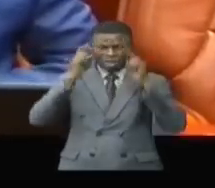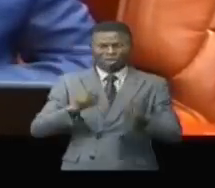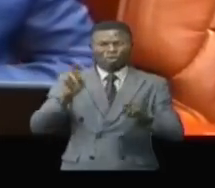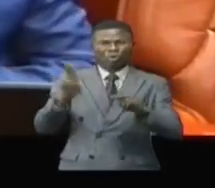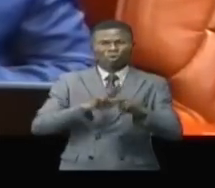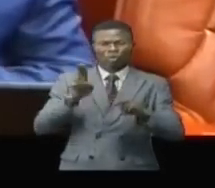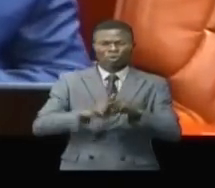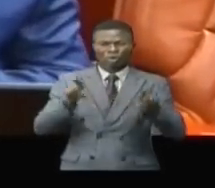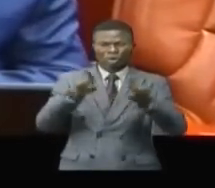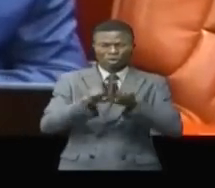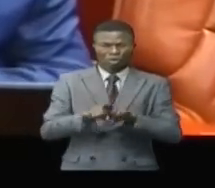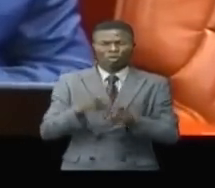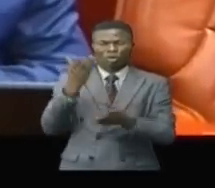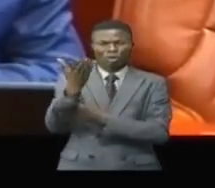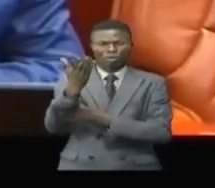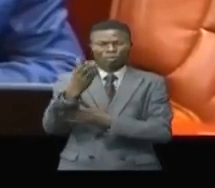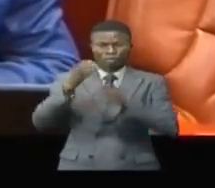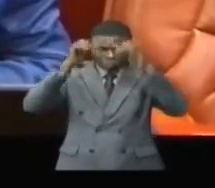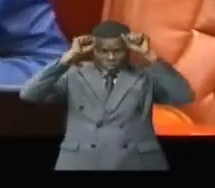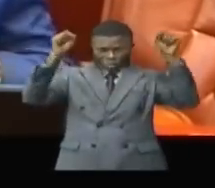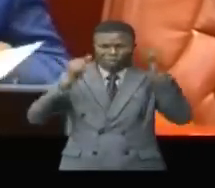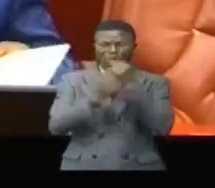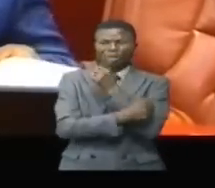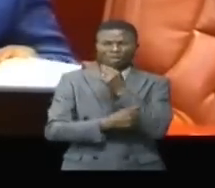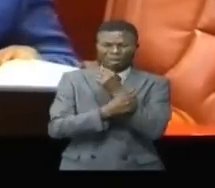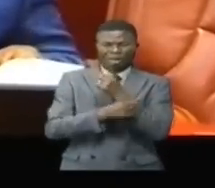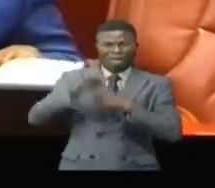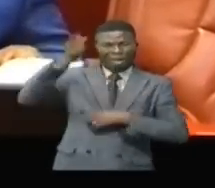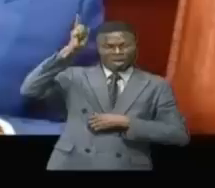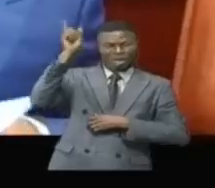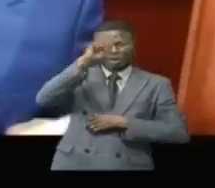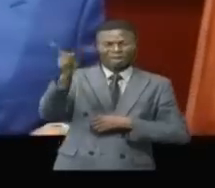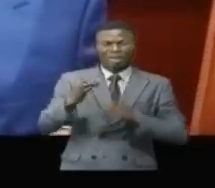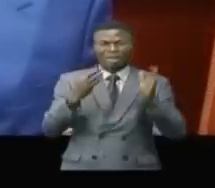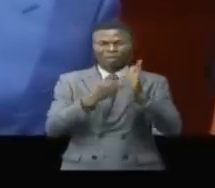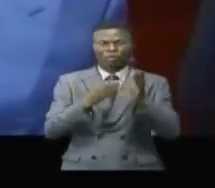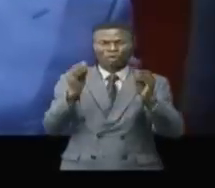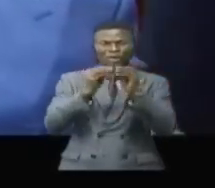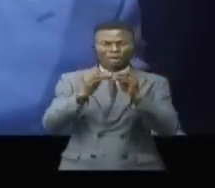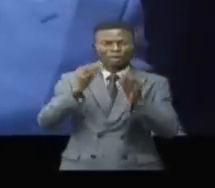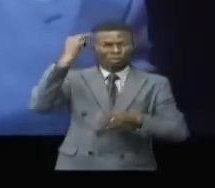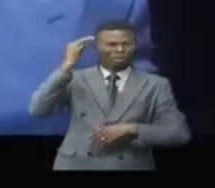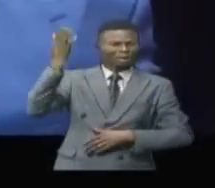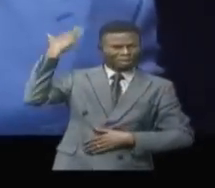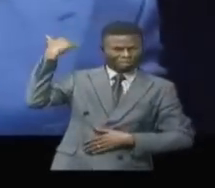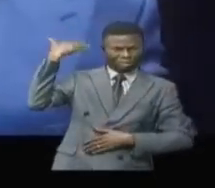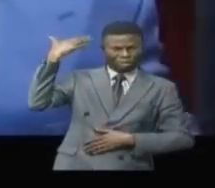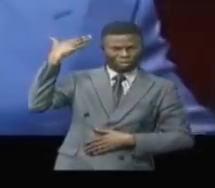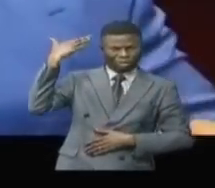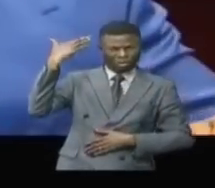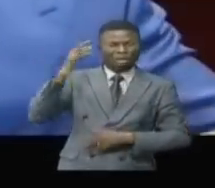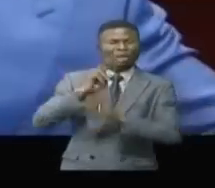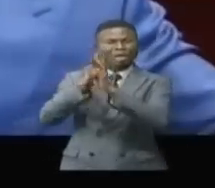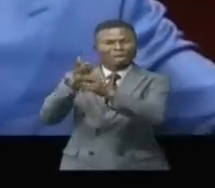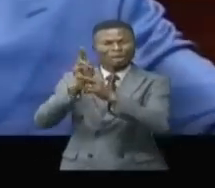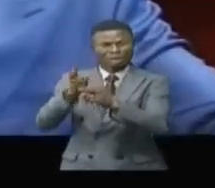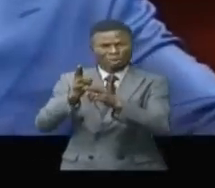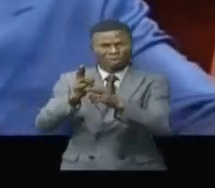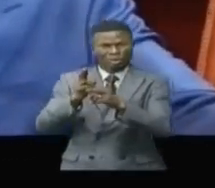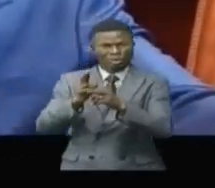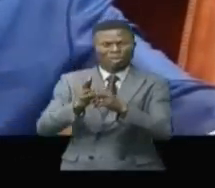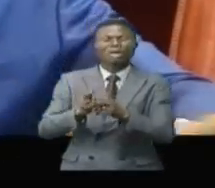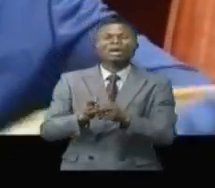que recommandées par le président de la République lors de la 38e réunion du Conseil des ministres. Ces rapports prennent en compte d'une